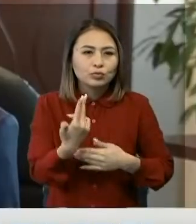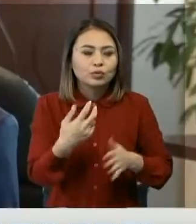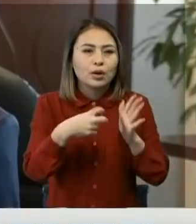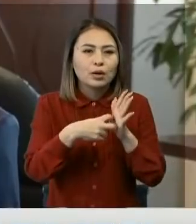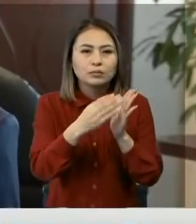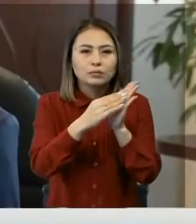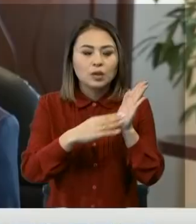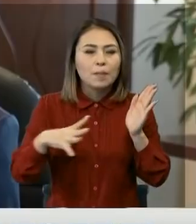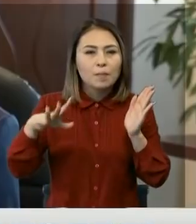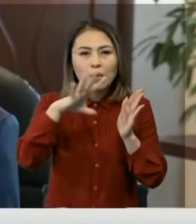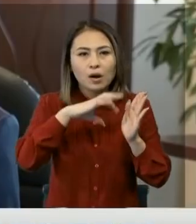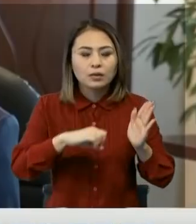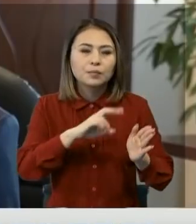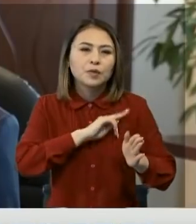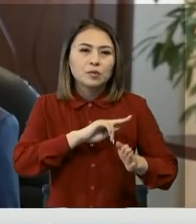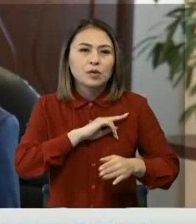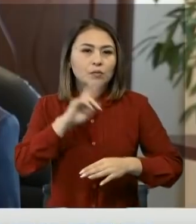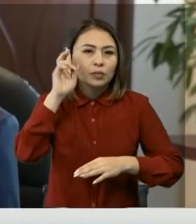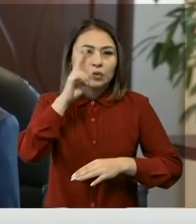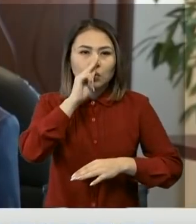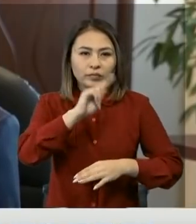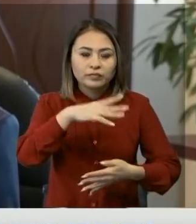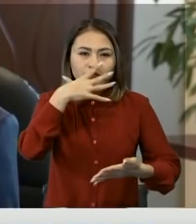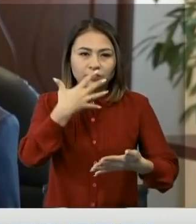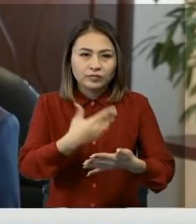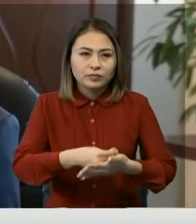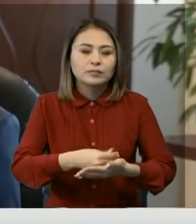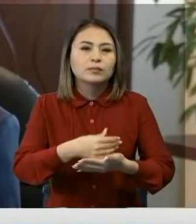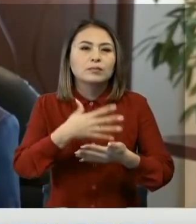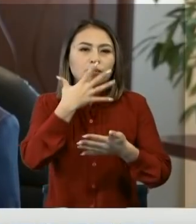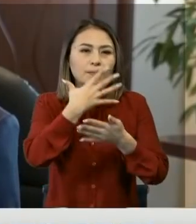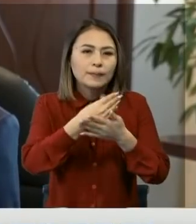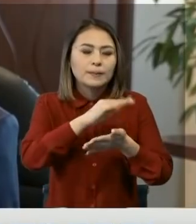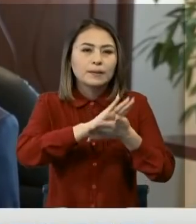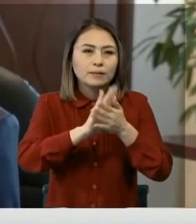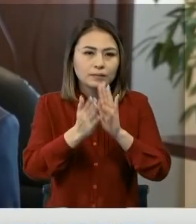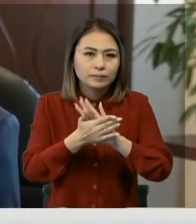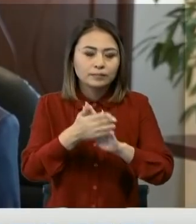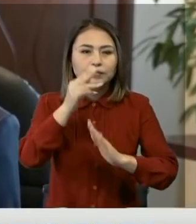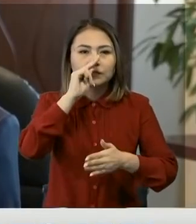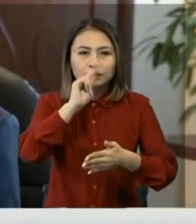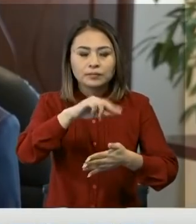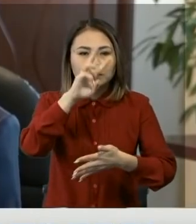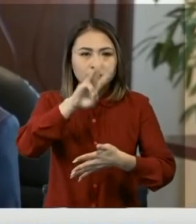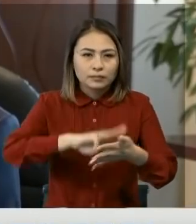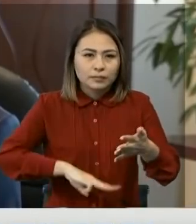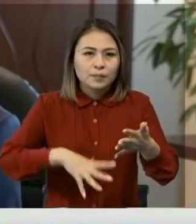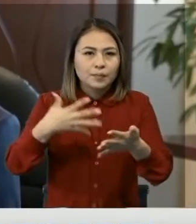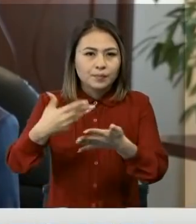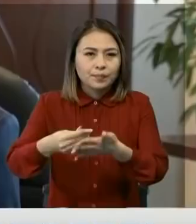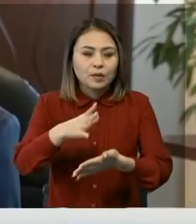хаттамада барлығында мемлекеттік қызметшілер өз кінәсін мойындап, өздері соған келісіп, айыппұлдарын